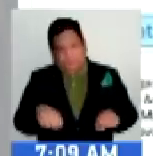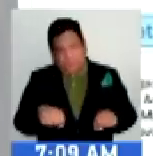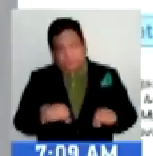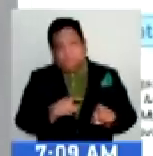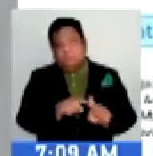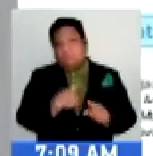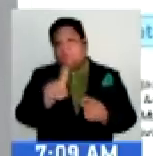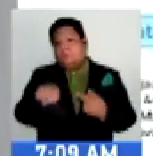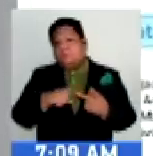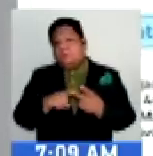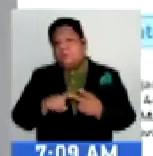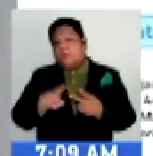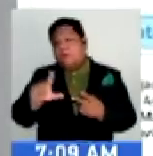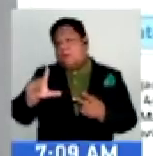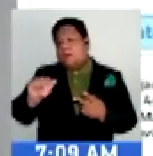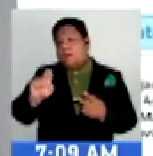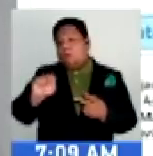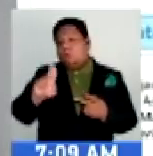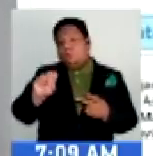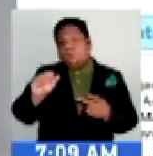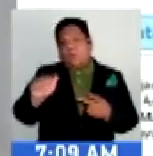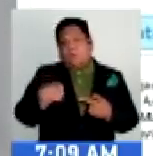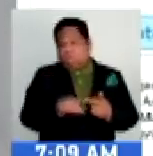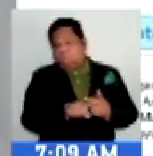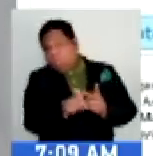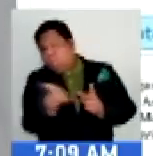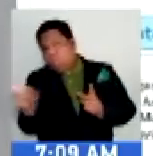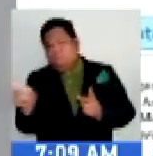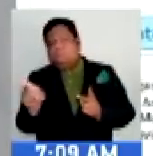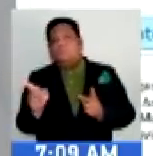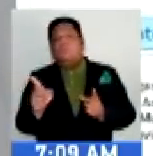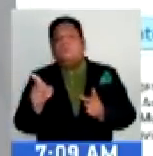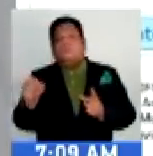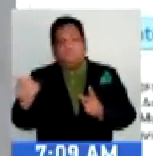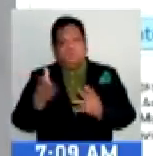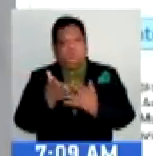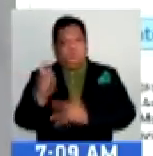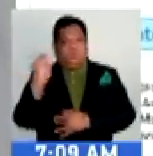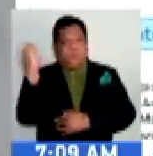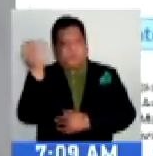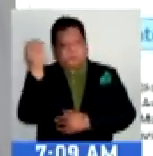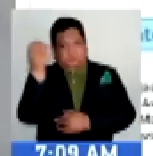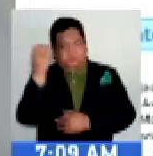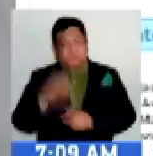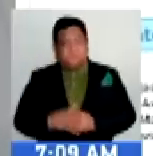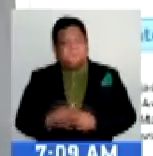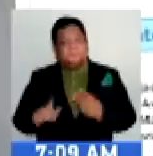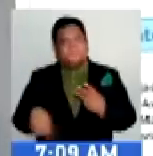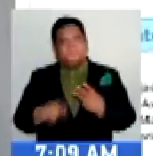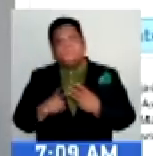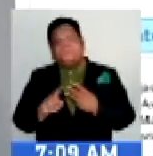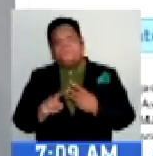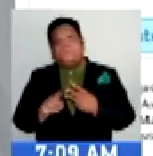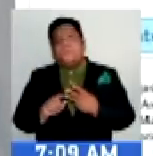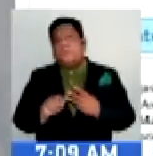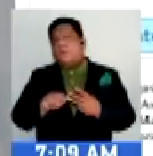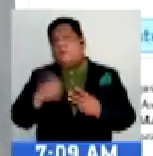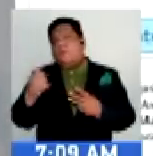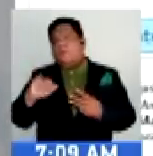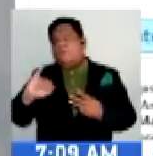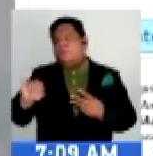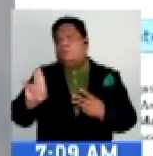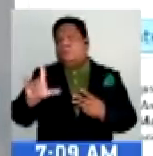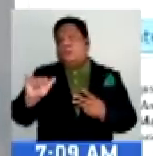na Meralco Avenue kung magsushortcut sa Ortigas Avenue. Bukod sa Ortigas Avenue, pwede rin lumiko sa Julia Vargas Avenue at dumiretso